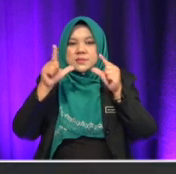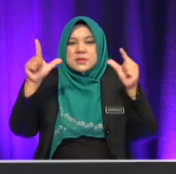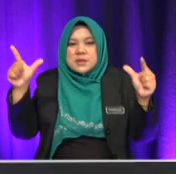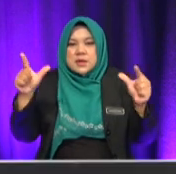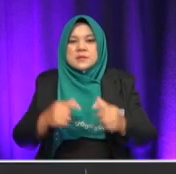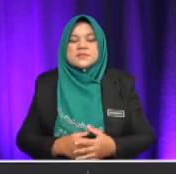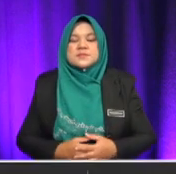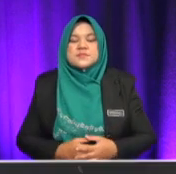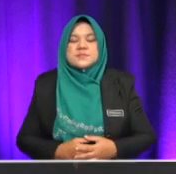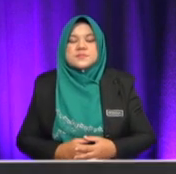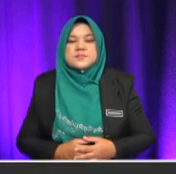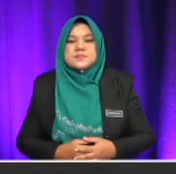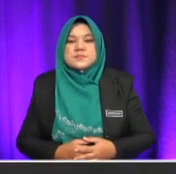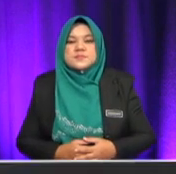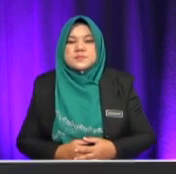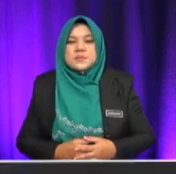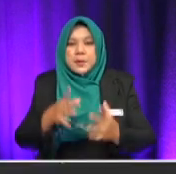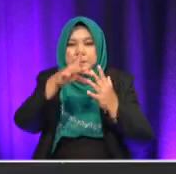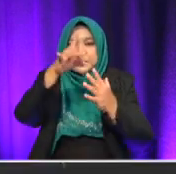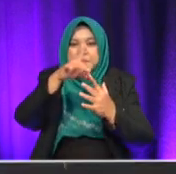saya pilih-pilih mungkin